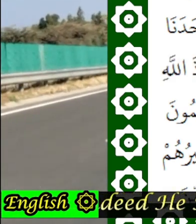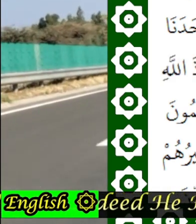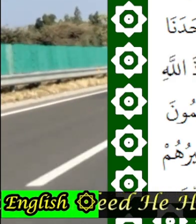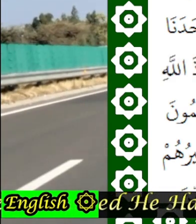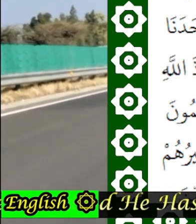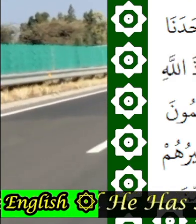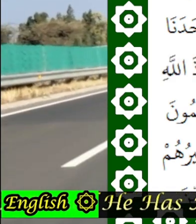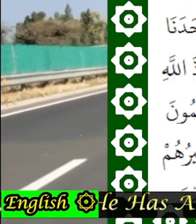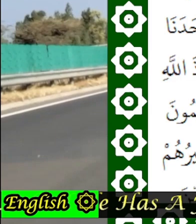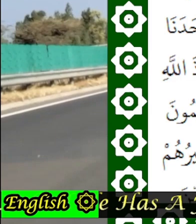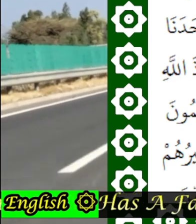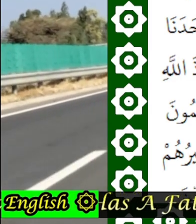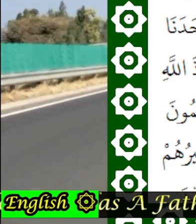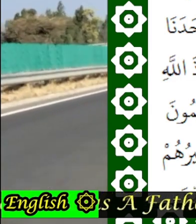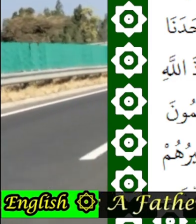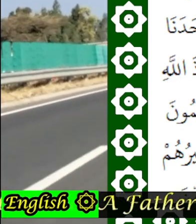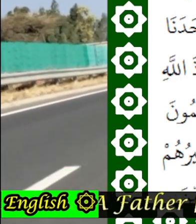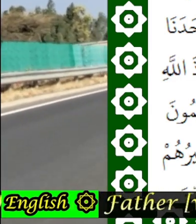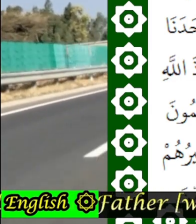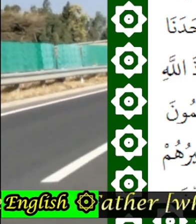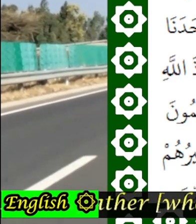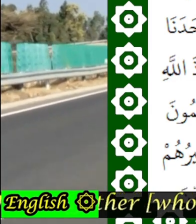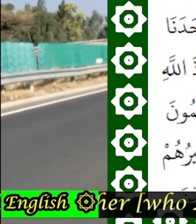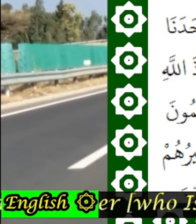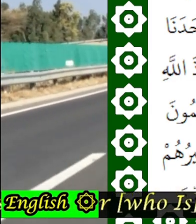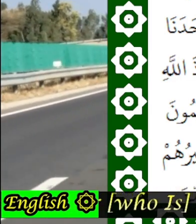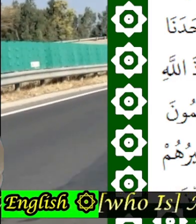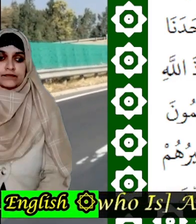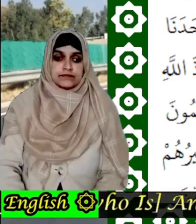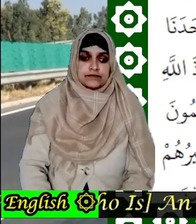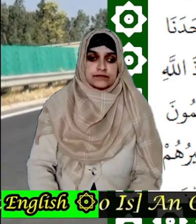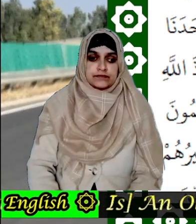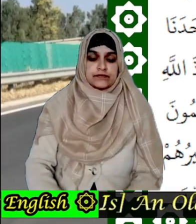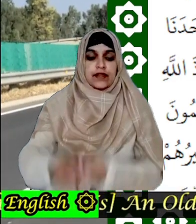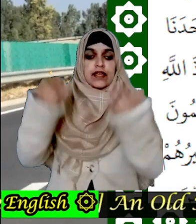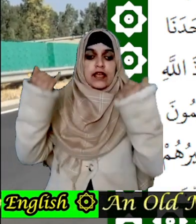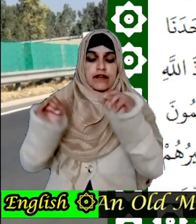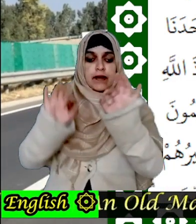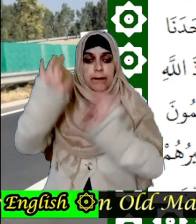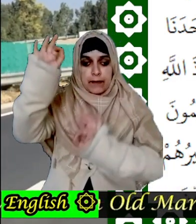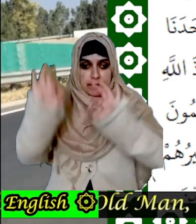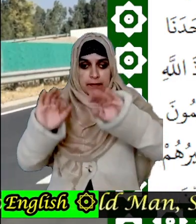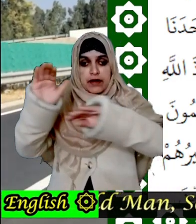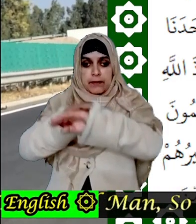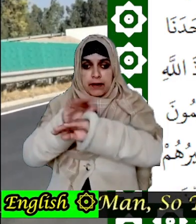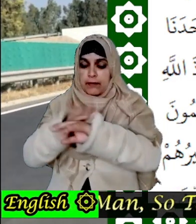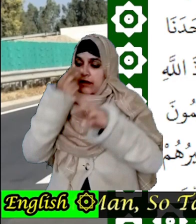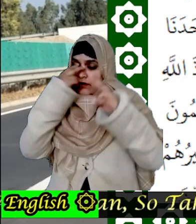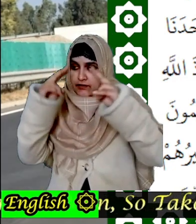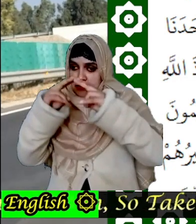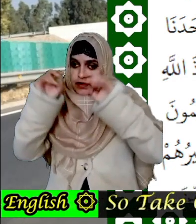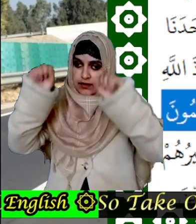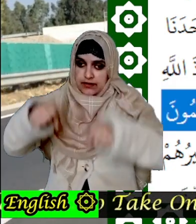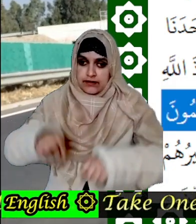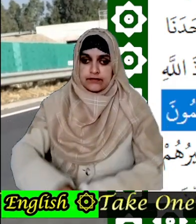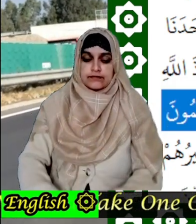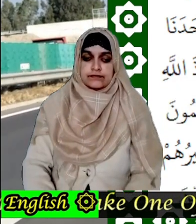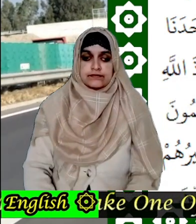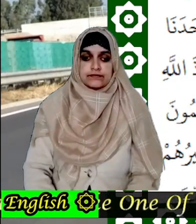عنده نما ميشاكين برق الرملي هم براقبته الرا رب مغم